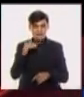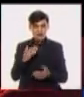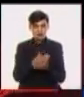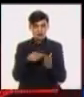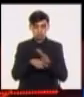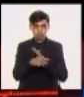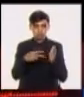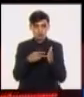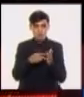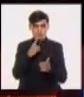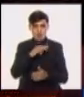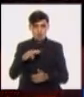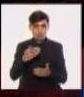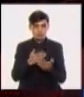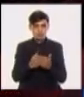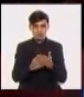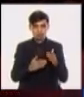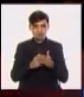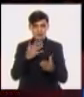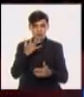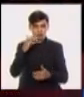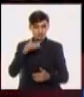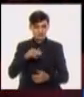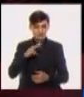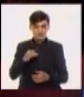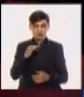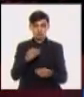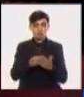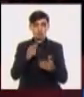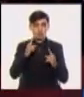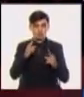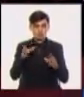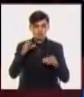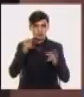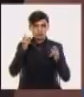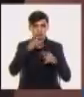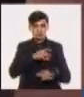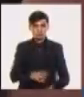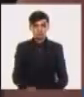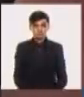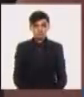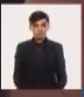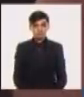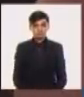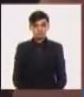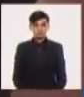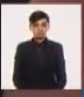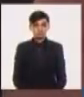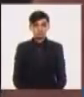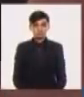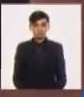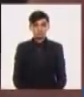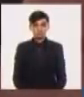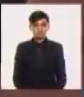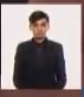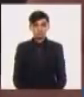достигают 500 000 тенге. Почему так дорого, узнавала Людмила Батюшкина. Это в марте была